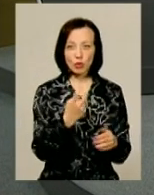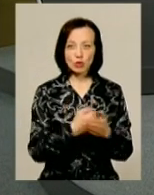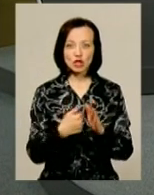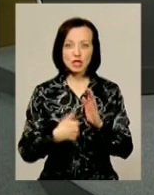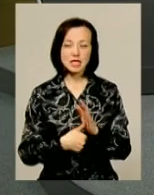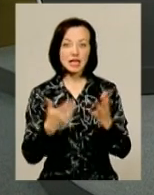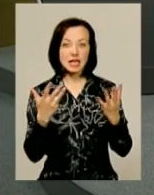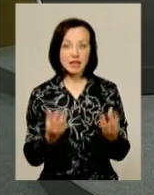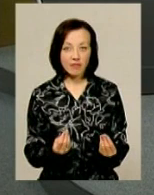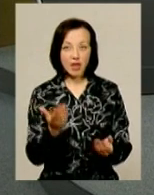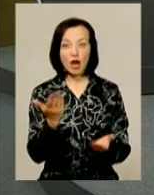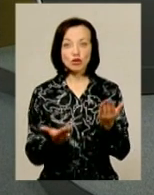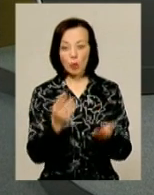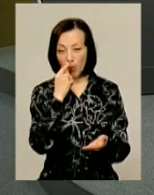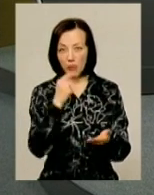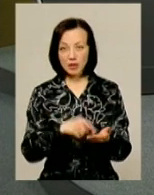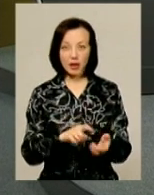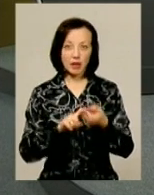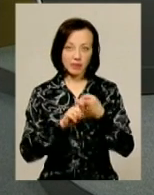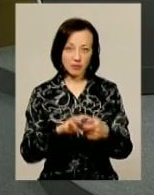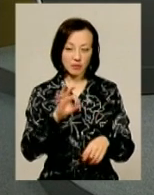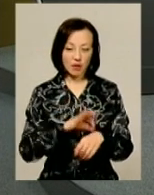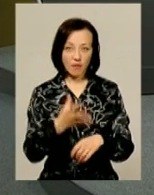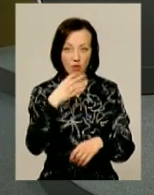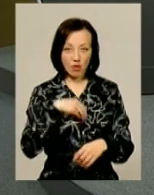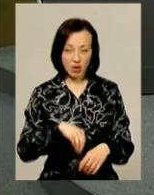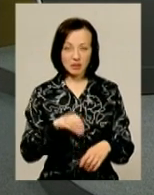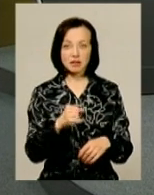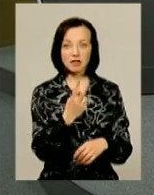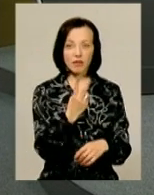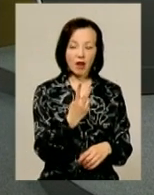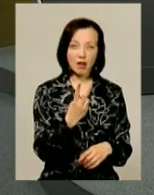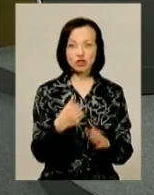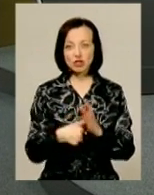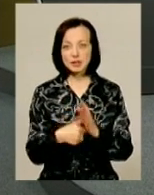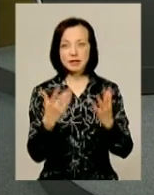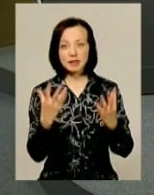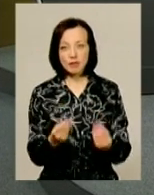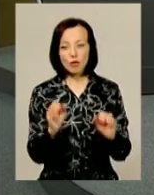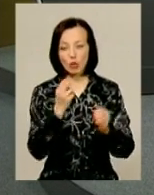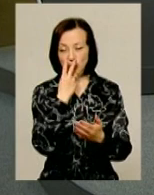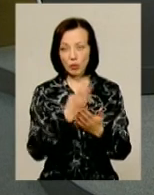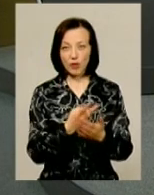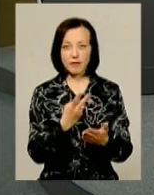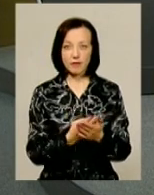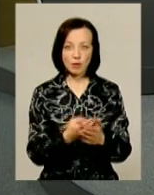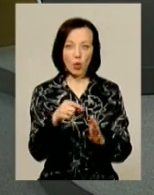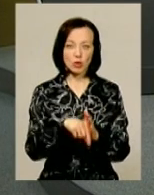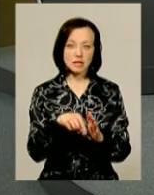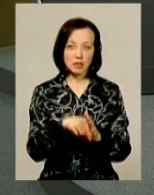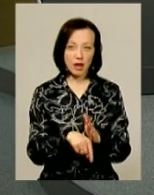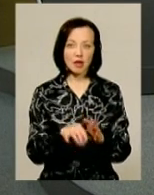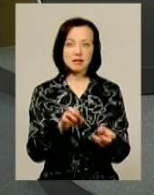2 до 6 днів. Тобто, якщо попадає збудник в організм тварини, через 2 або через 6 днів вона може вже проявитися клінічні ознаки і